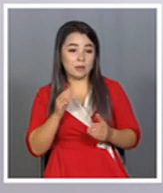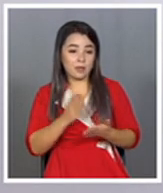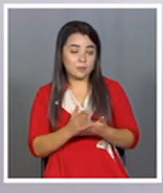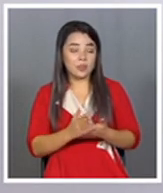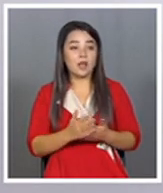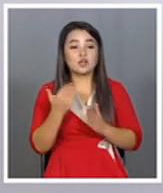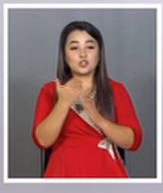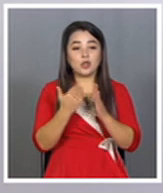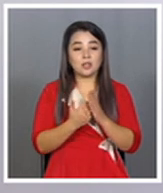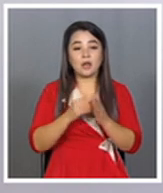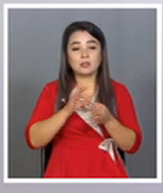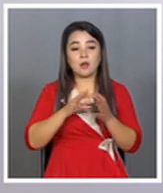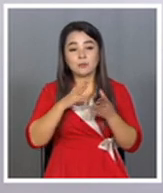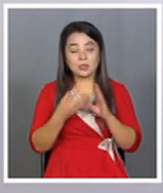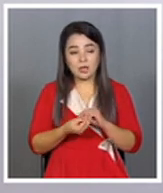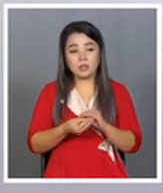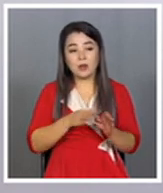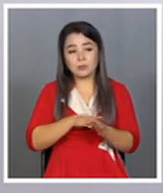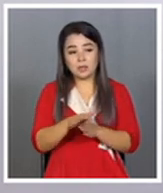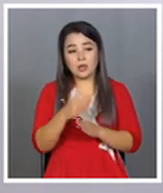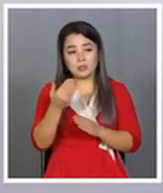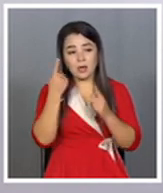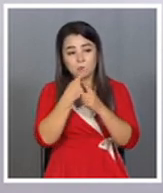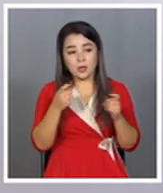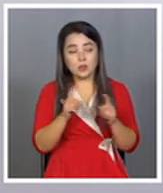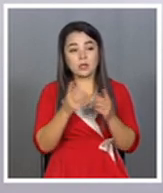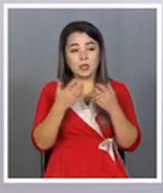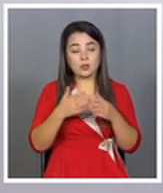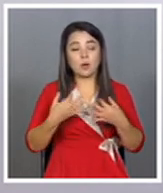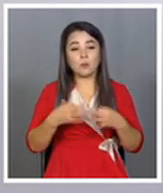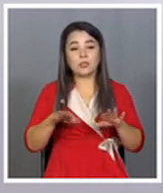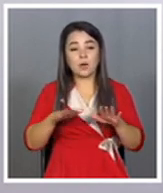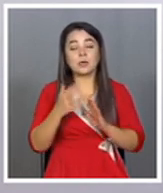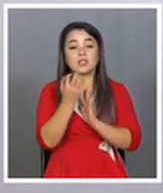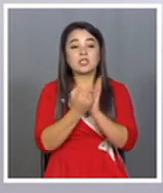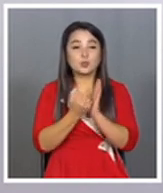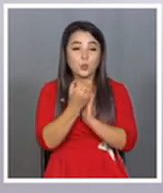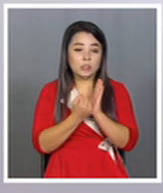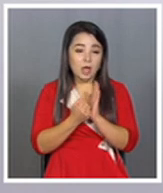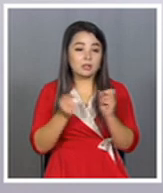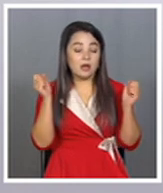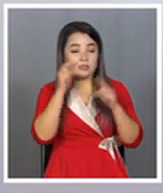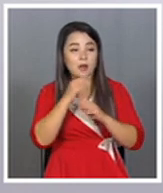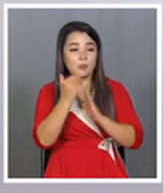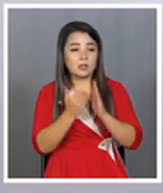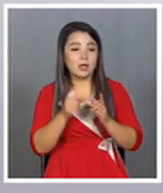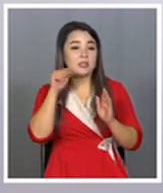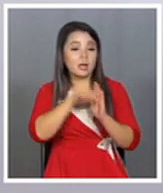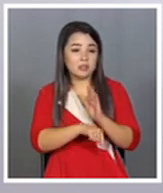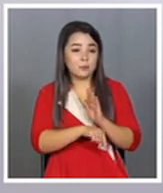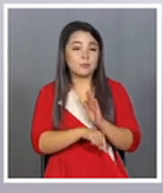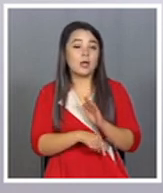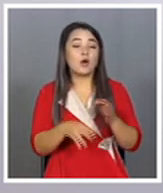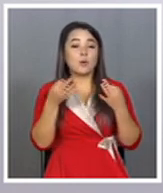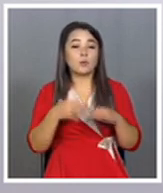Жүйелік бағдарламалаушылардың ақпараттық есептеу желілерінің бос тұрған ресурстарын анықтау бағдарламасына кіріп,